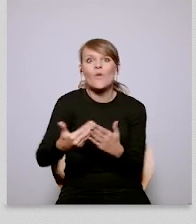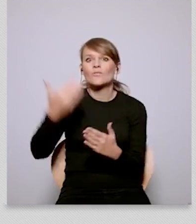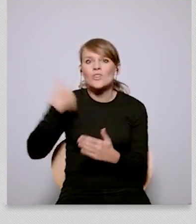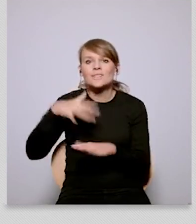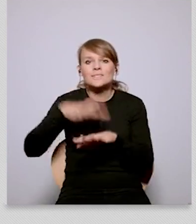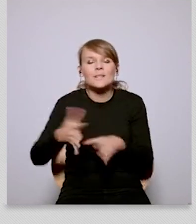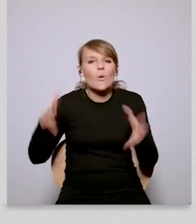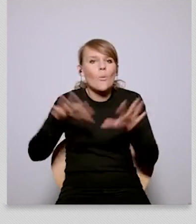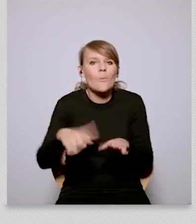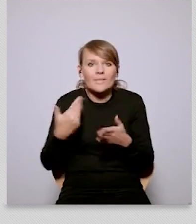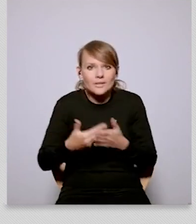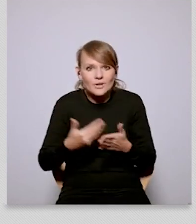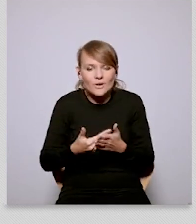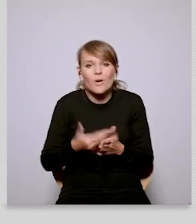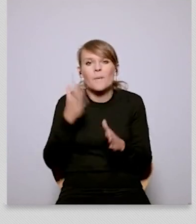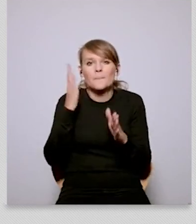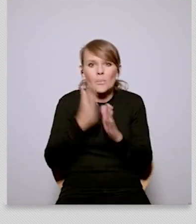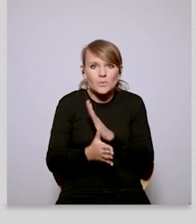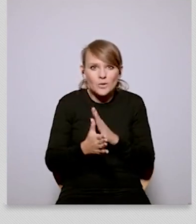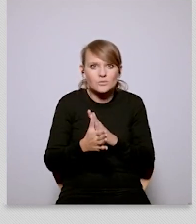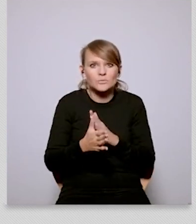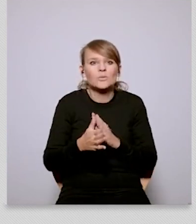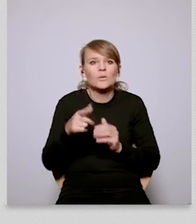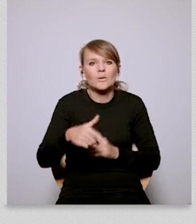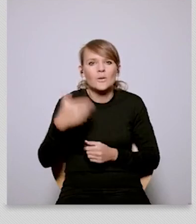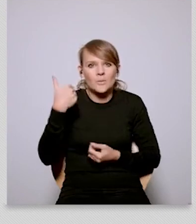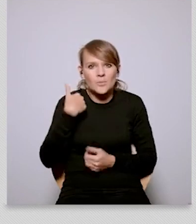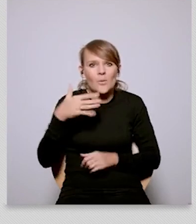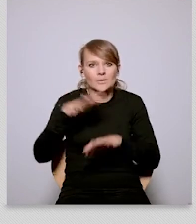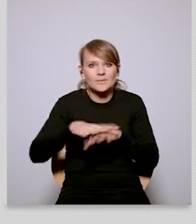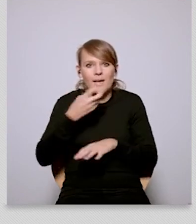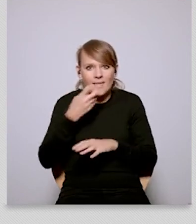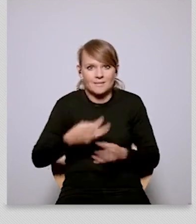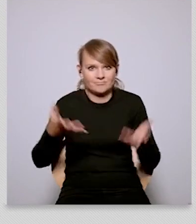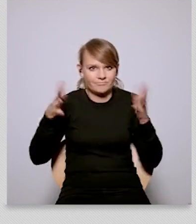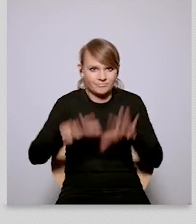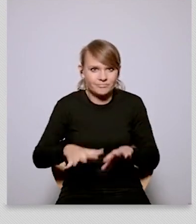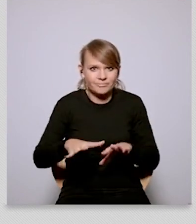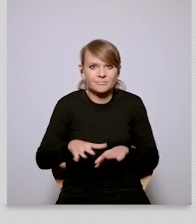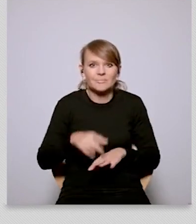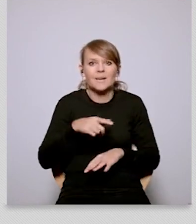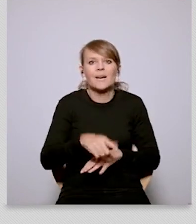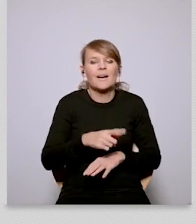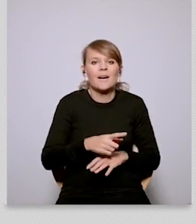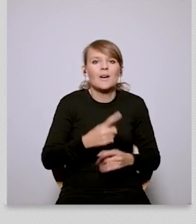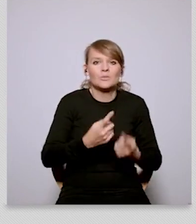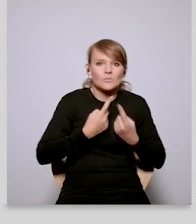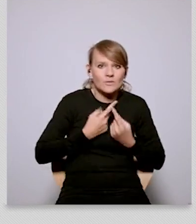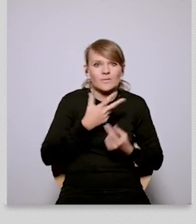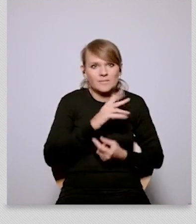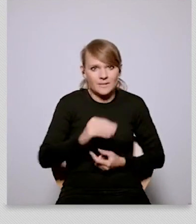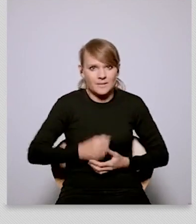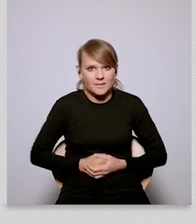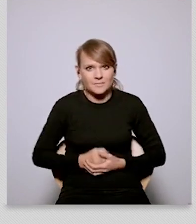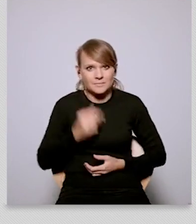dlatego, że po prostu doszło do zapaści systemu energetycznego nie suwerennego, tylko autarkicznego